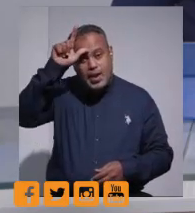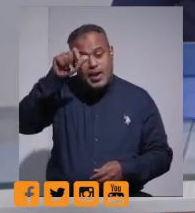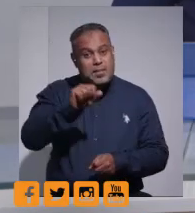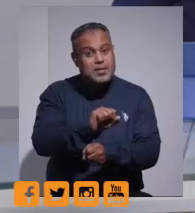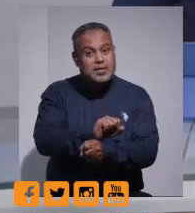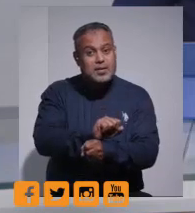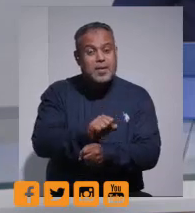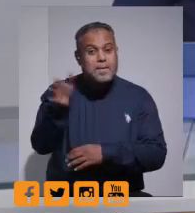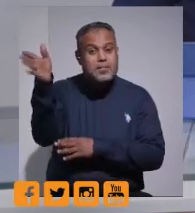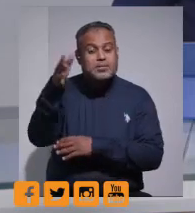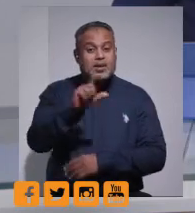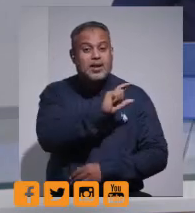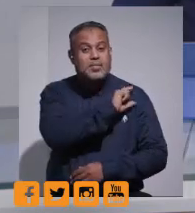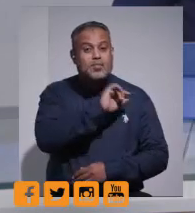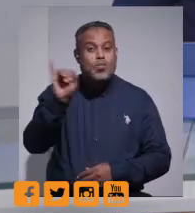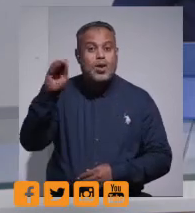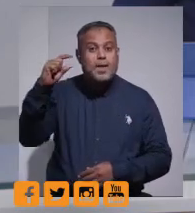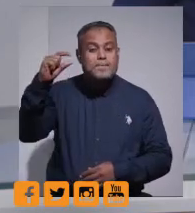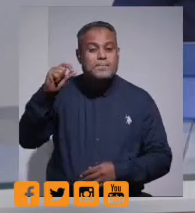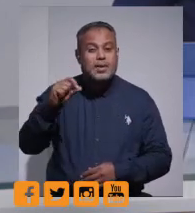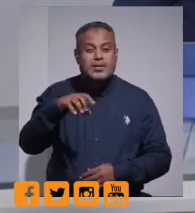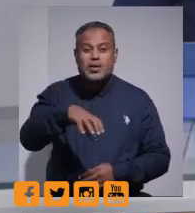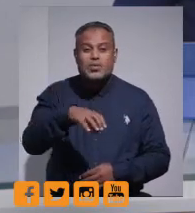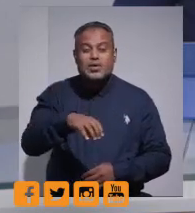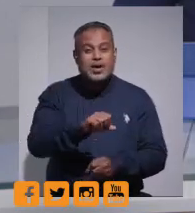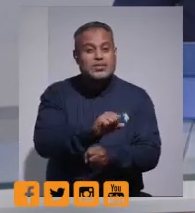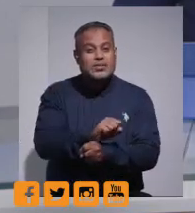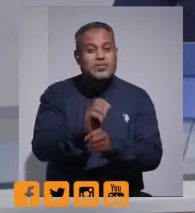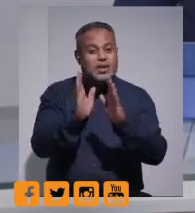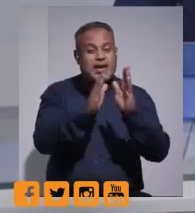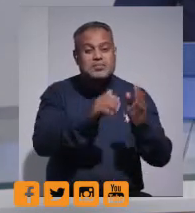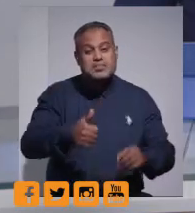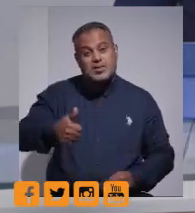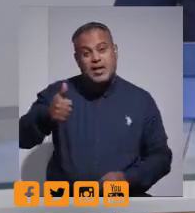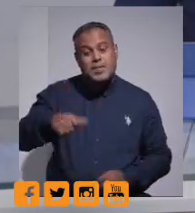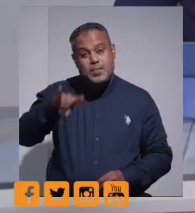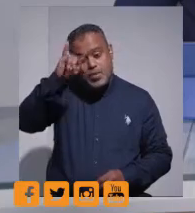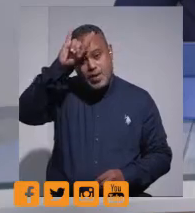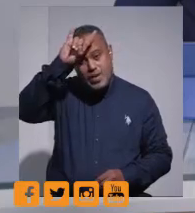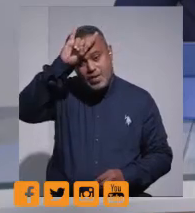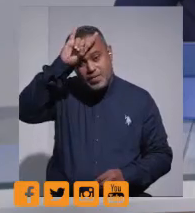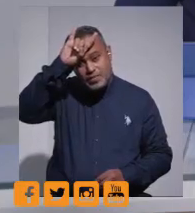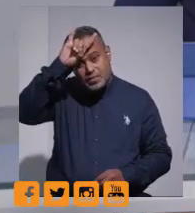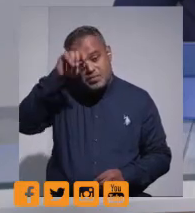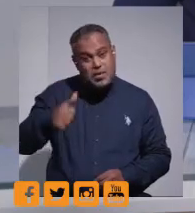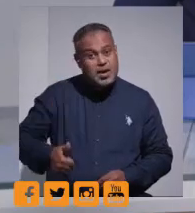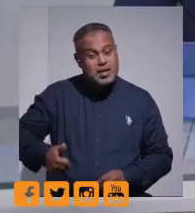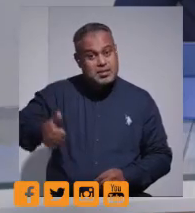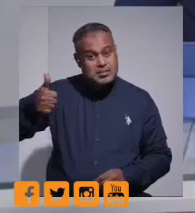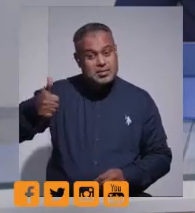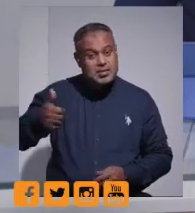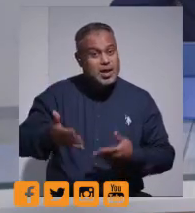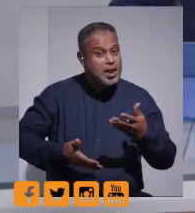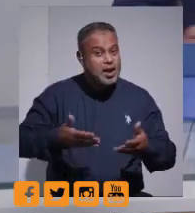العميد محمد بحسين اوضاع سجون في الاقسام الاصلاحيه بالمحافظه وسبل تحسين الخدمات ورعايه